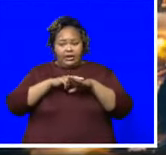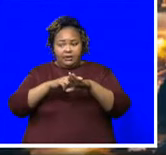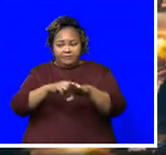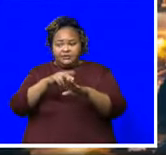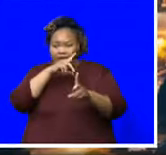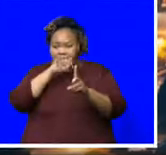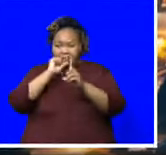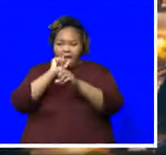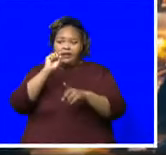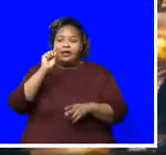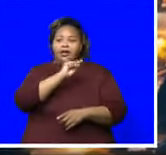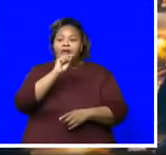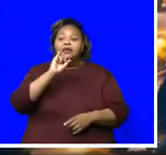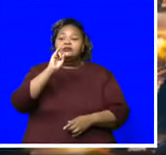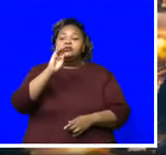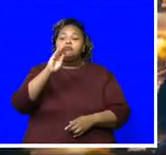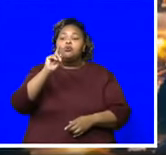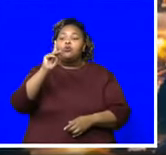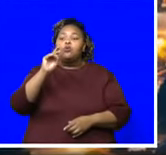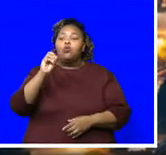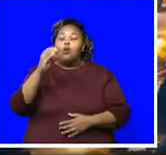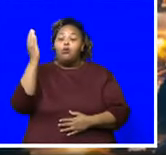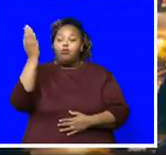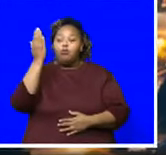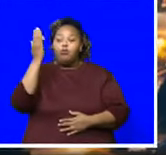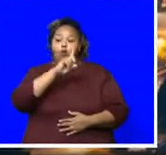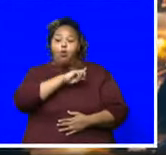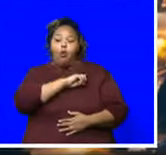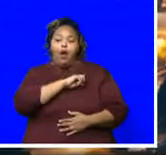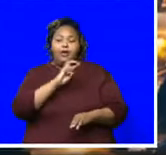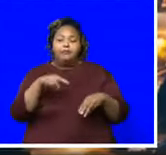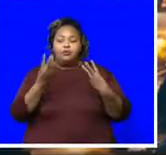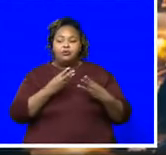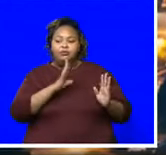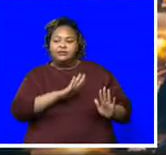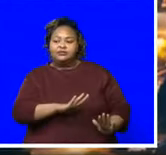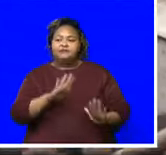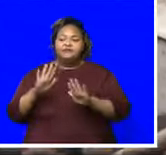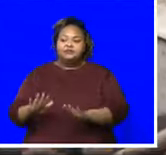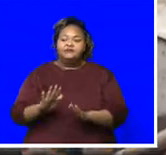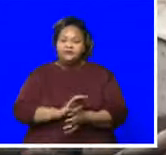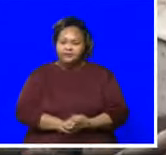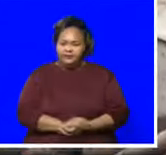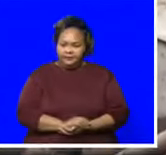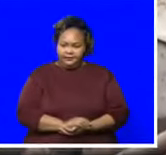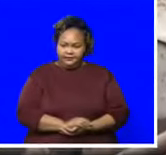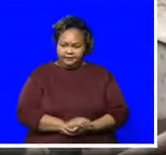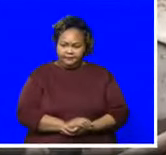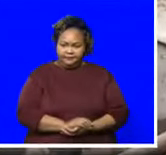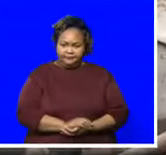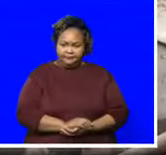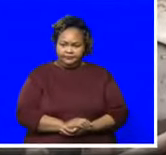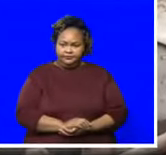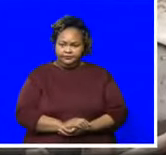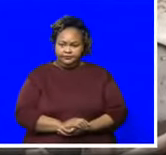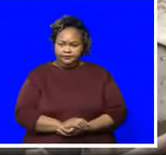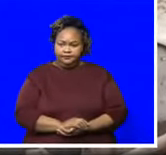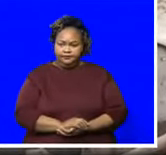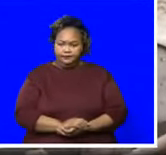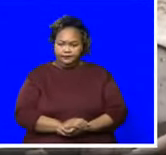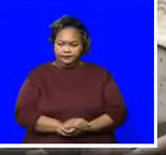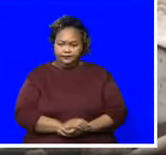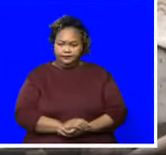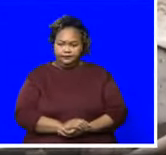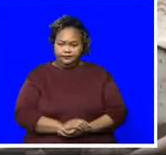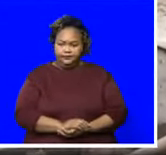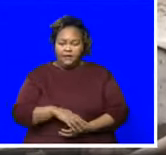sive siyatibonela ukuthi sisebenzise diphi indlela kusachubeka ke lo msebenzi. Kulandzela insaya yelibhloho